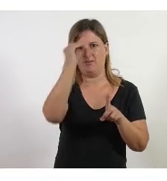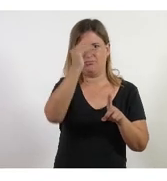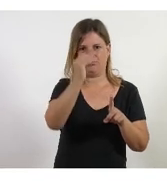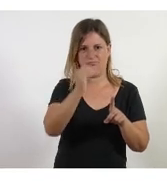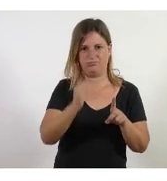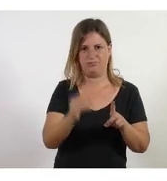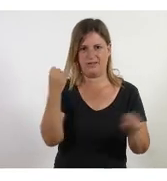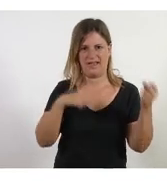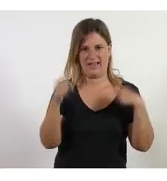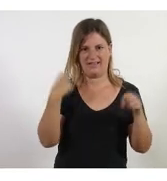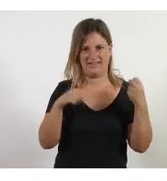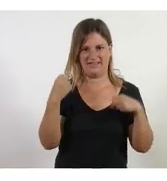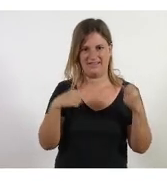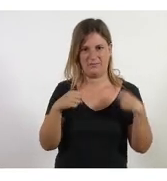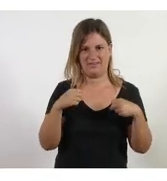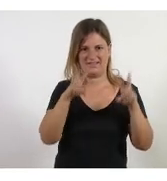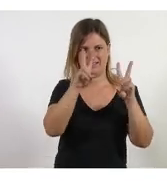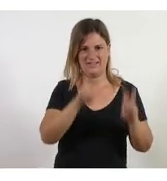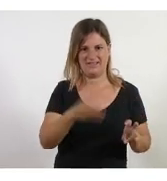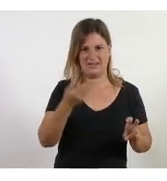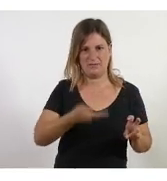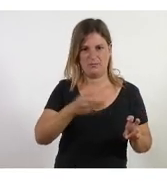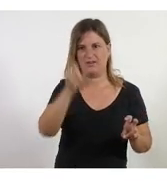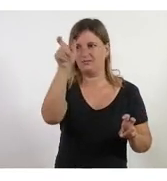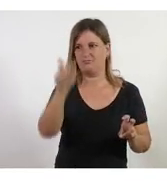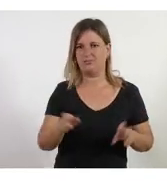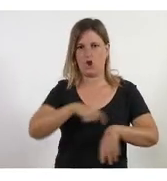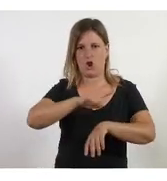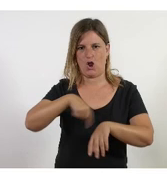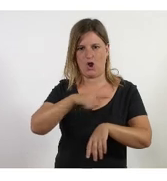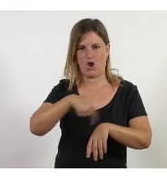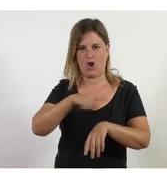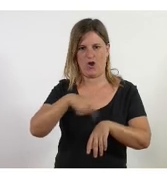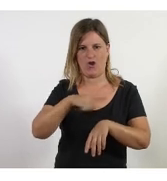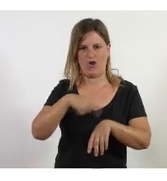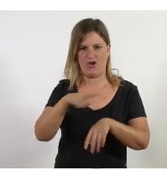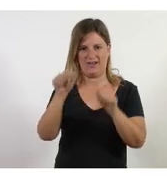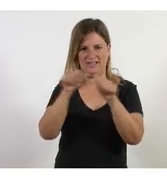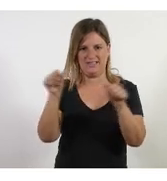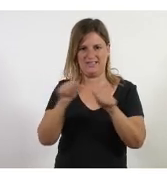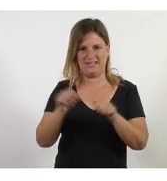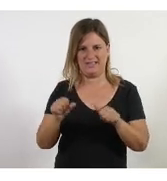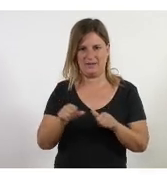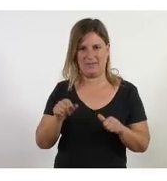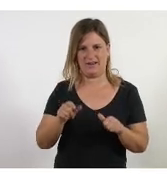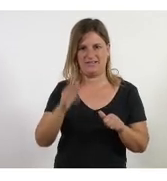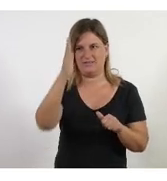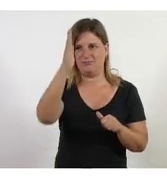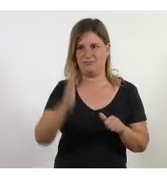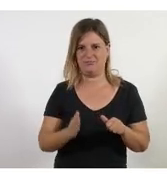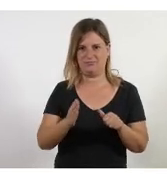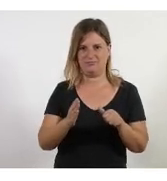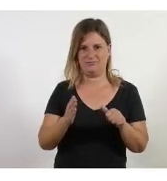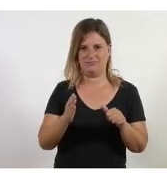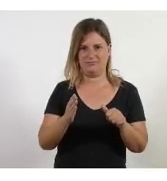les activitats, els capítols que són importants per tu. I al costat, la dedicació que li estàs fent avui. Divideix la fulla de paper per la